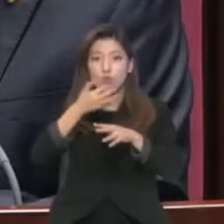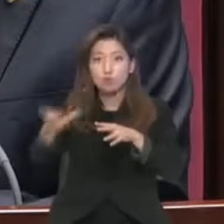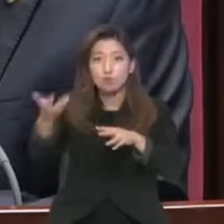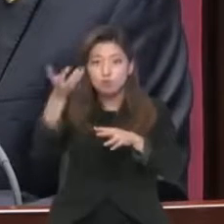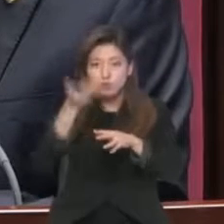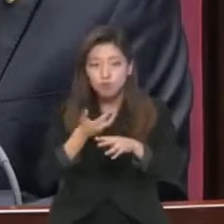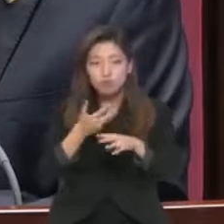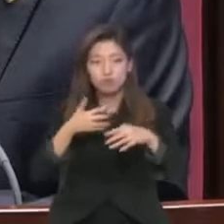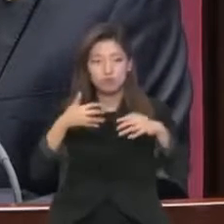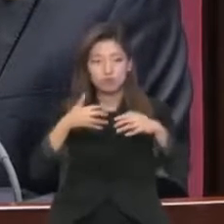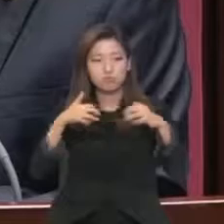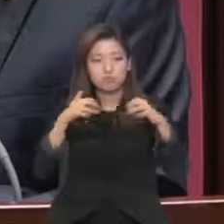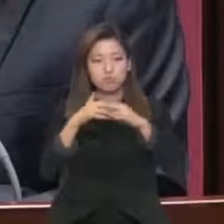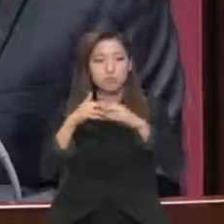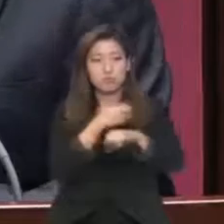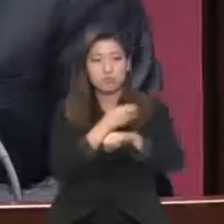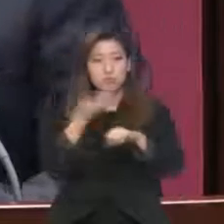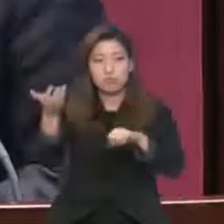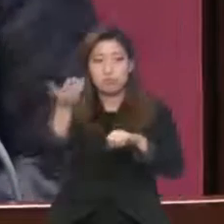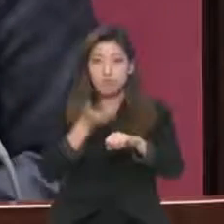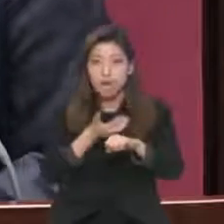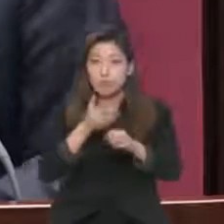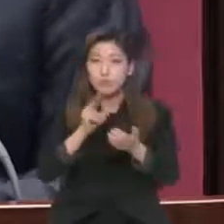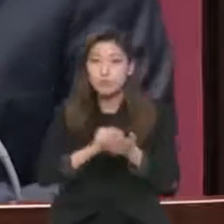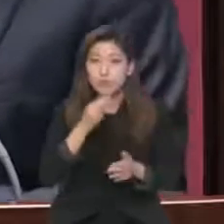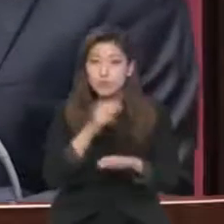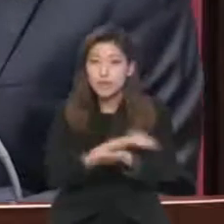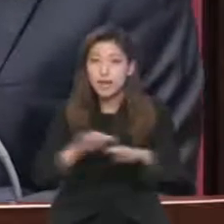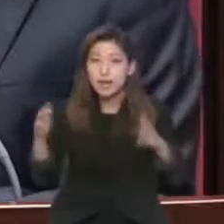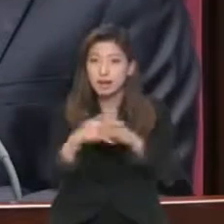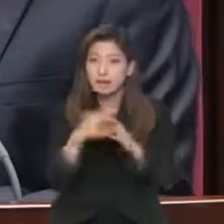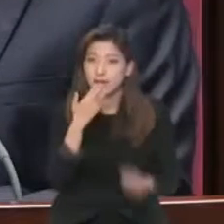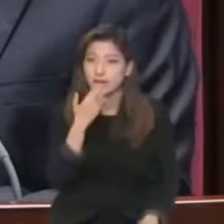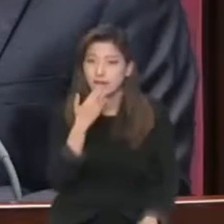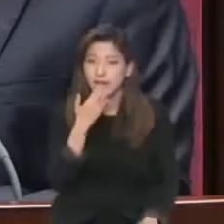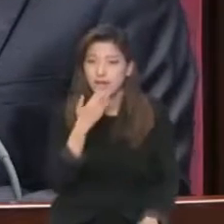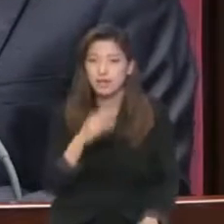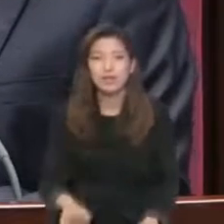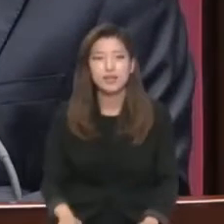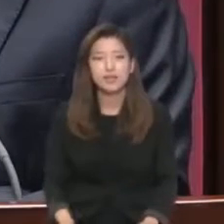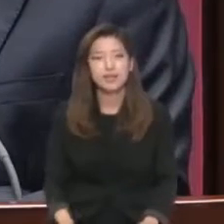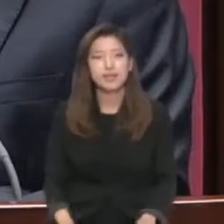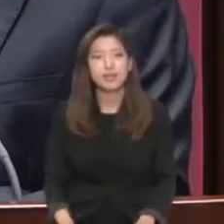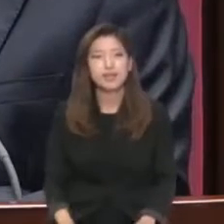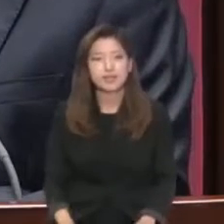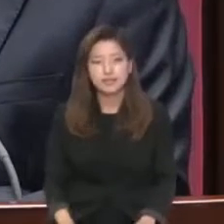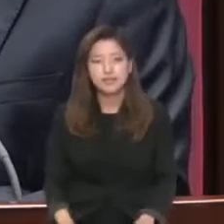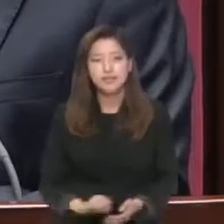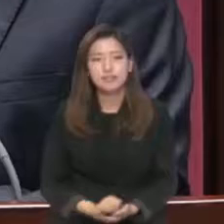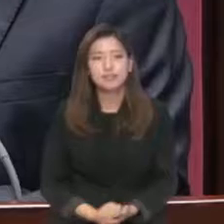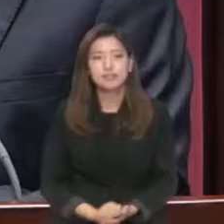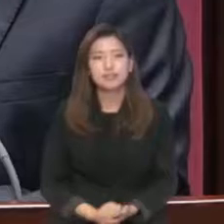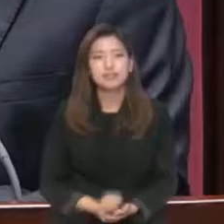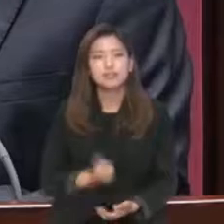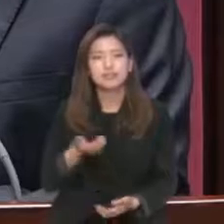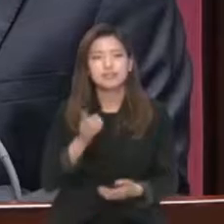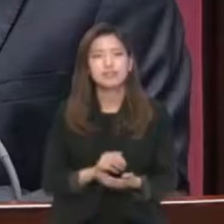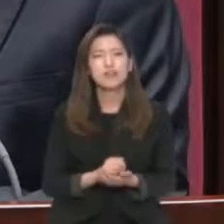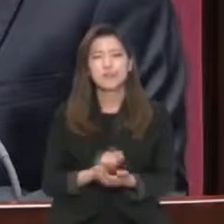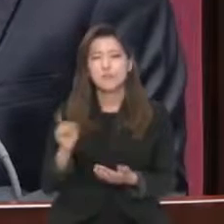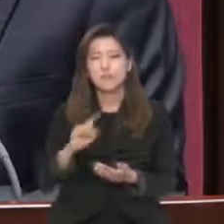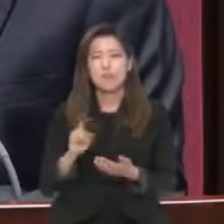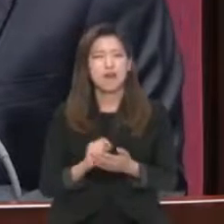예, 근데 뭐 다만 이제 그런 부분들을 뭐 예를 들어서 뭐 대통령께 마치 이렇게 떼 넘기는